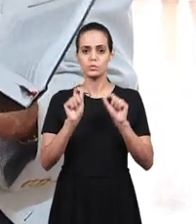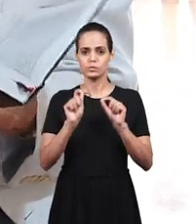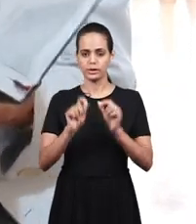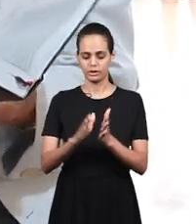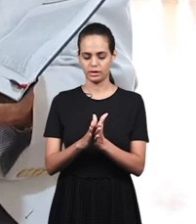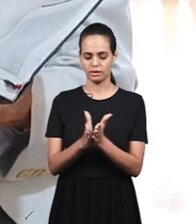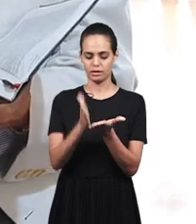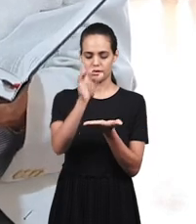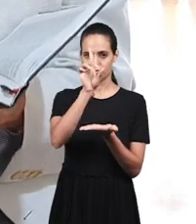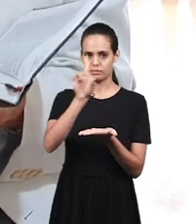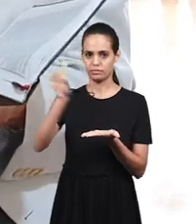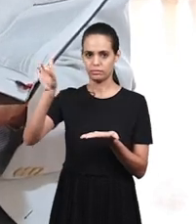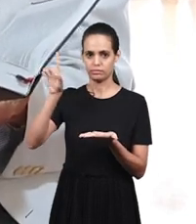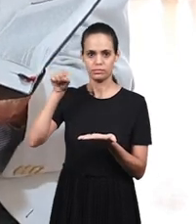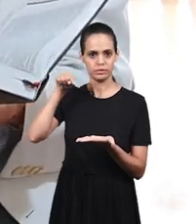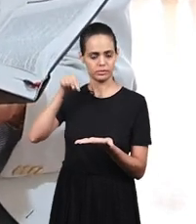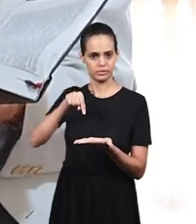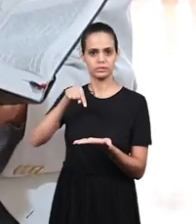понять Библию.